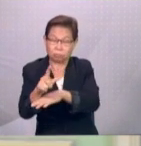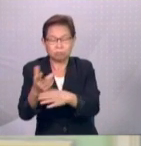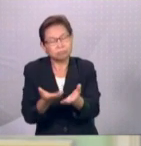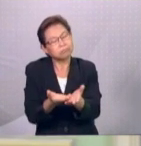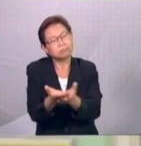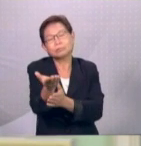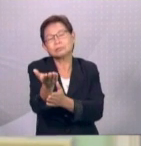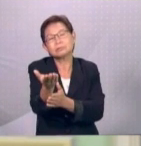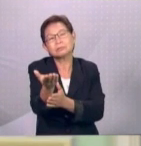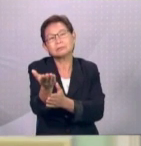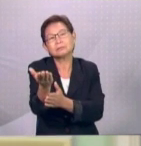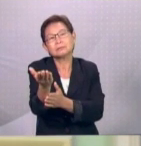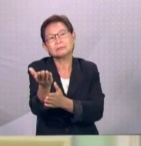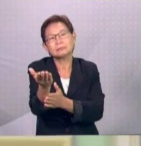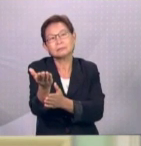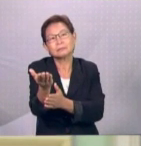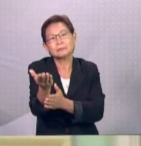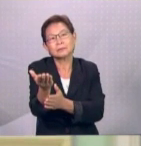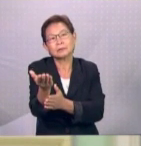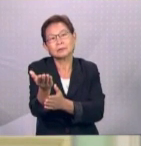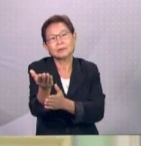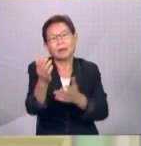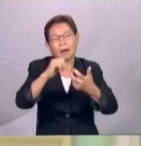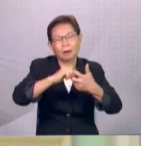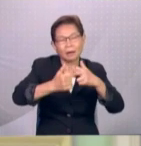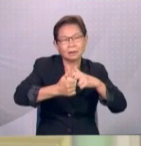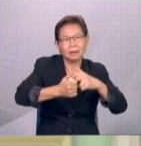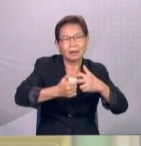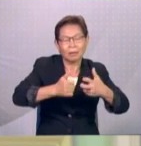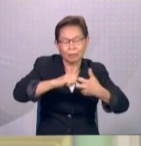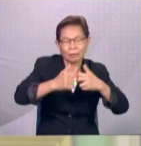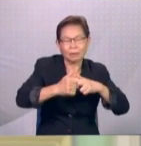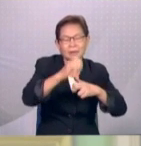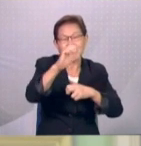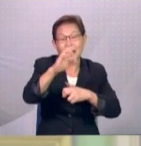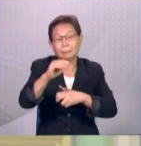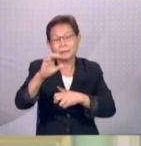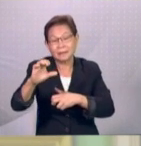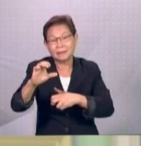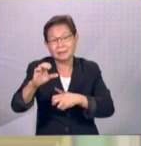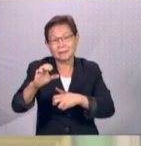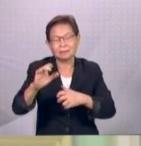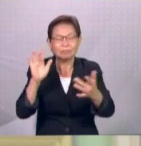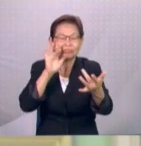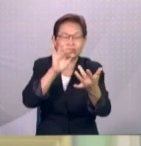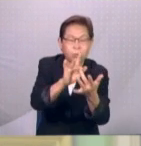terus menghubungi Crisis Management Center ataupun CMC di bawah